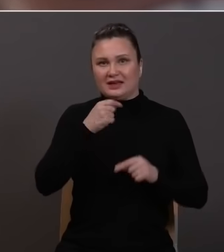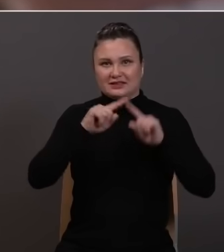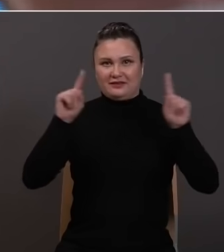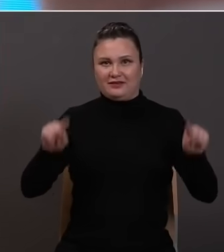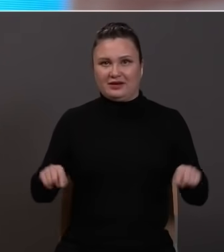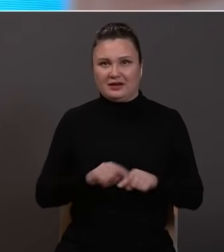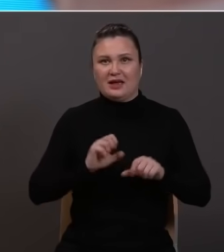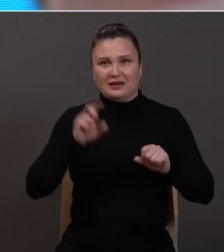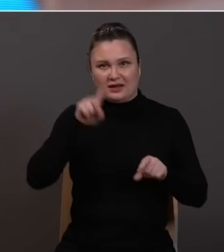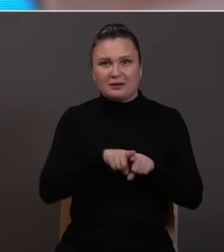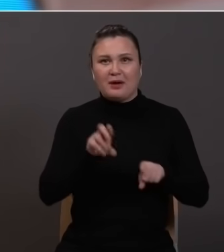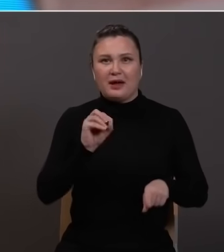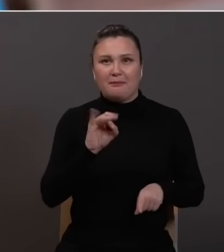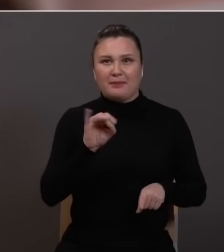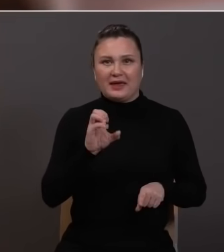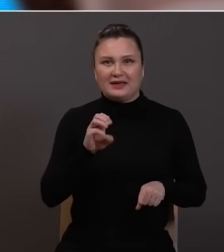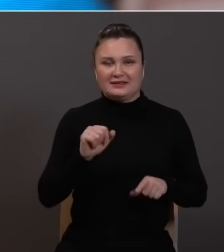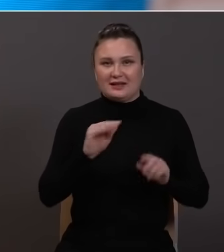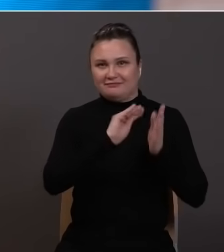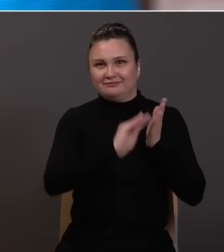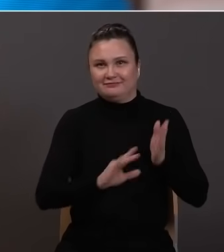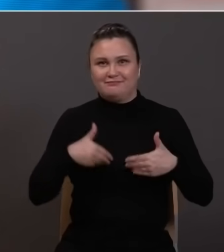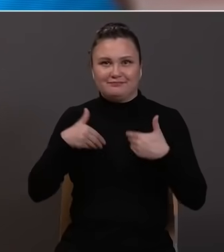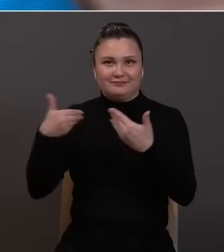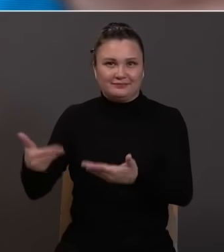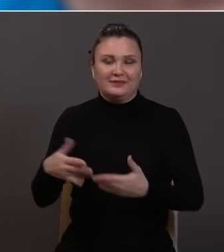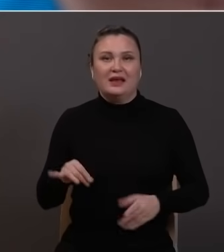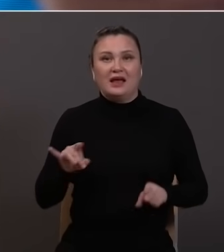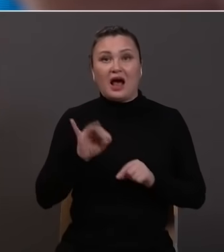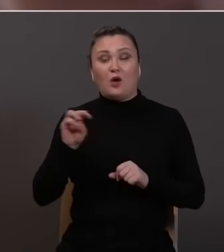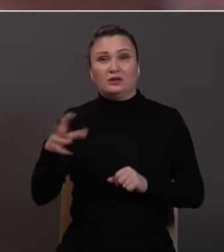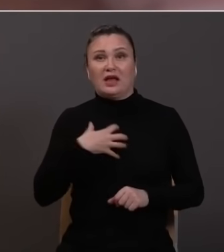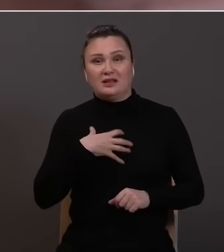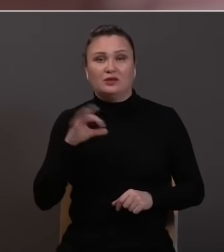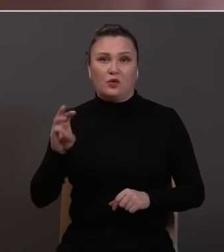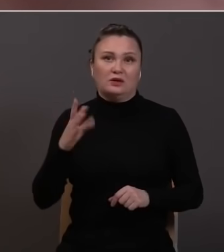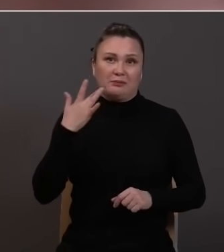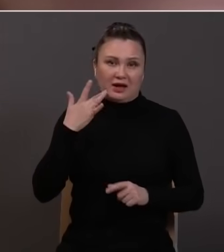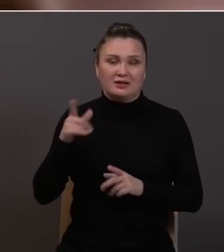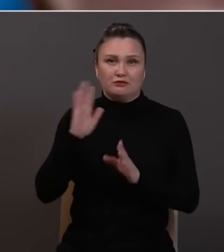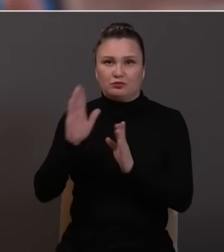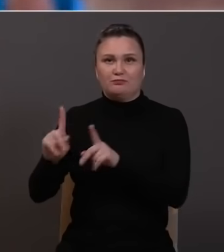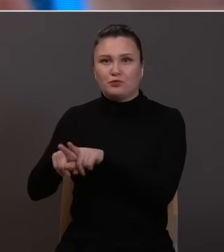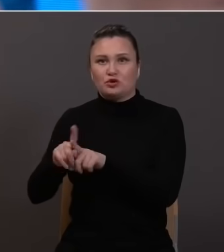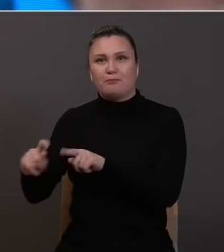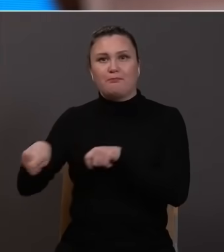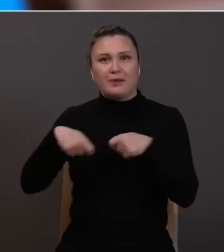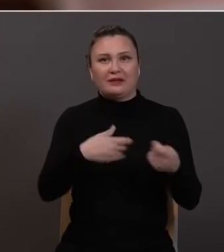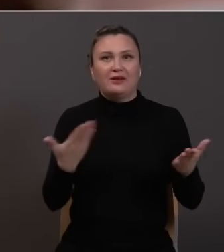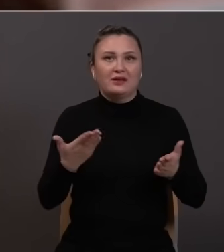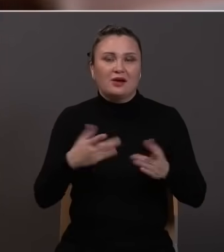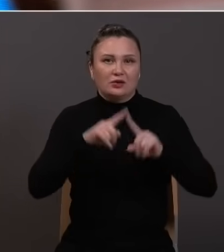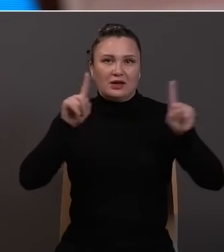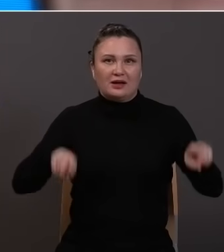виде бересты, которую можно будет повесить на стену. А от мэров американских и канадских городов, мэрам российским городам, мы будем передавать тоже некую такую как